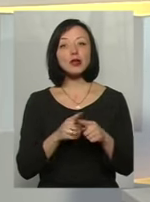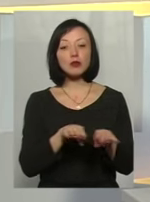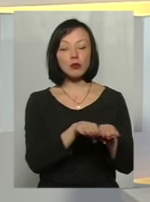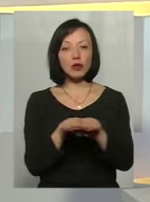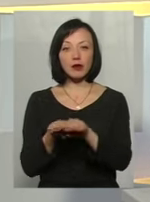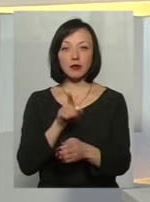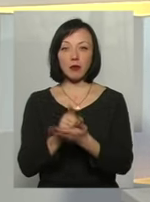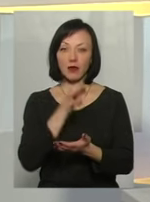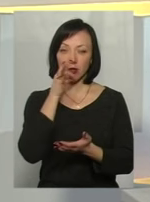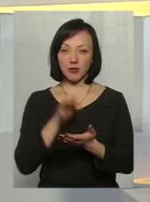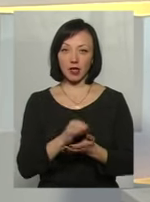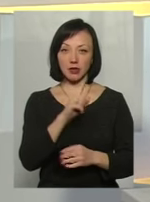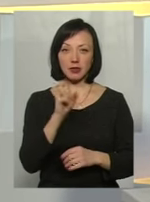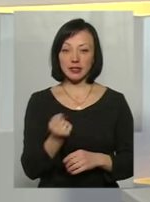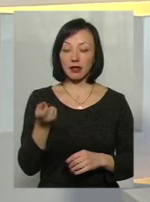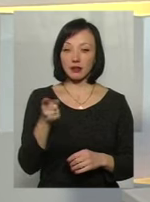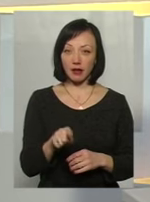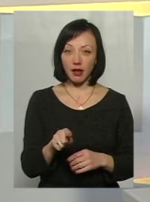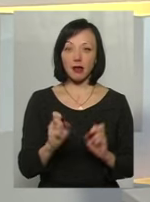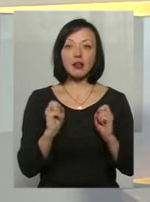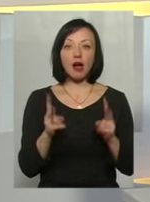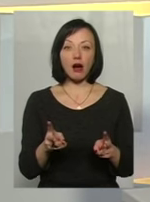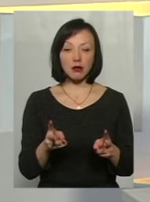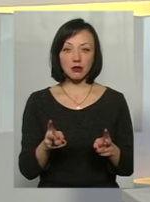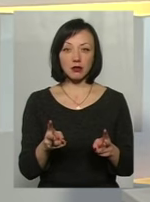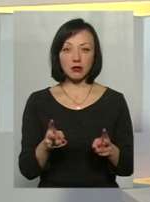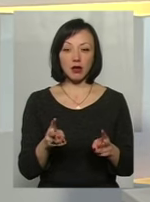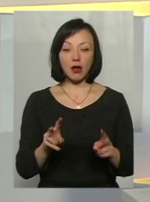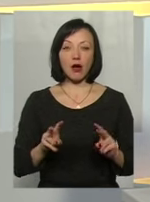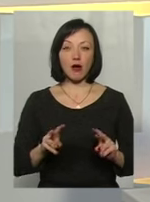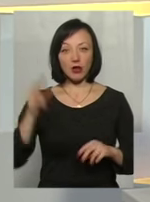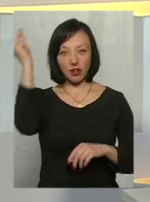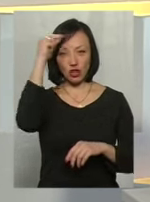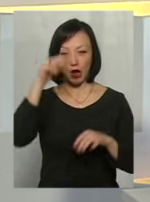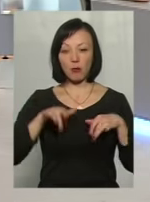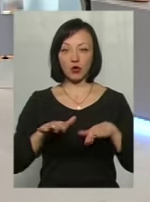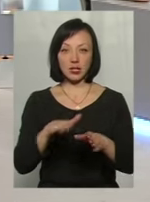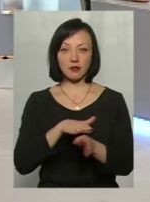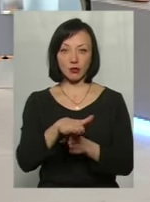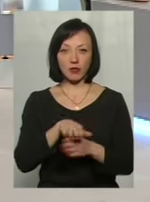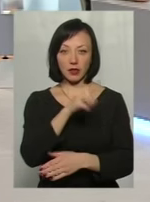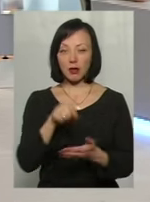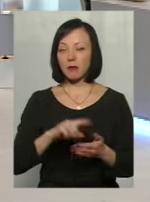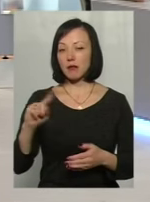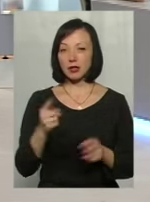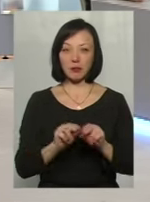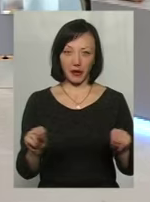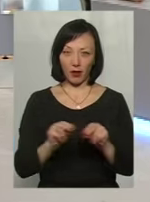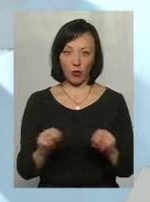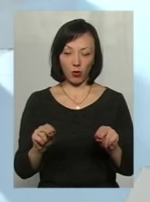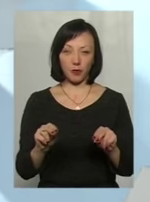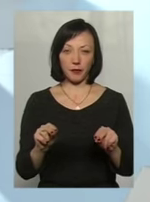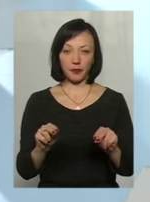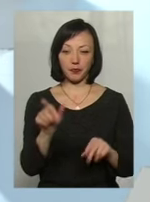має відповідати за те, як проходить освітній процес? Ну, найперше – педагог, безумовно. Педагог. Найперше –